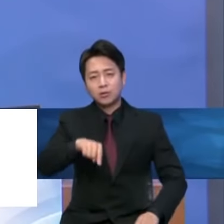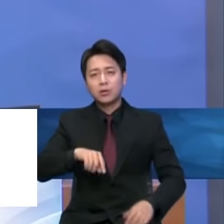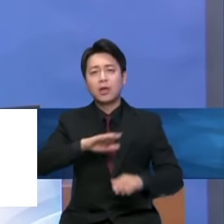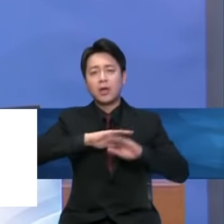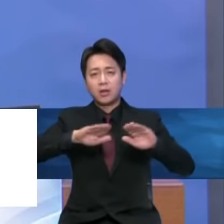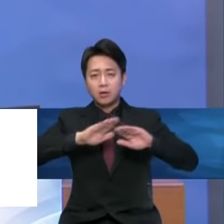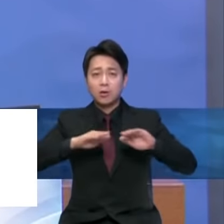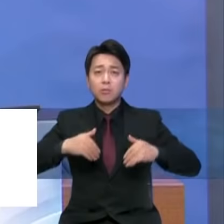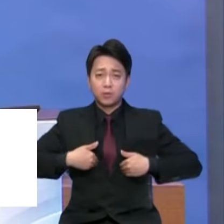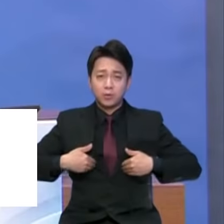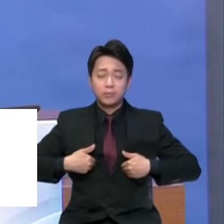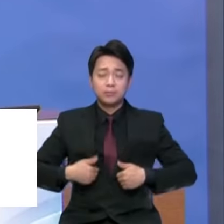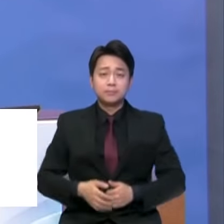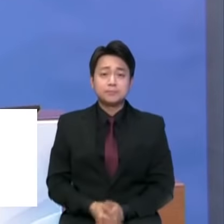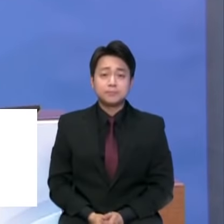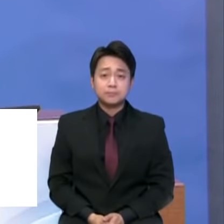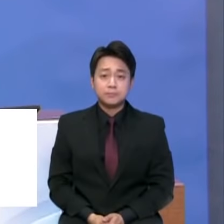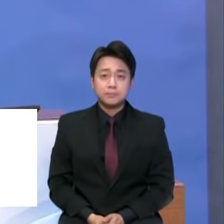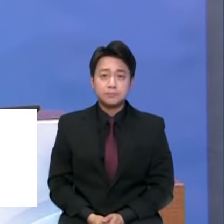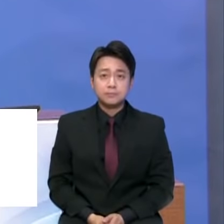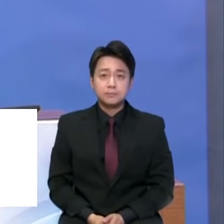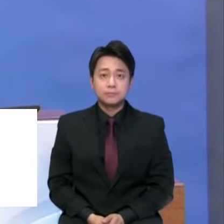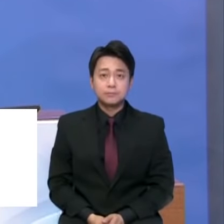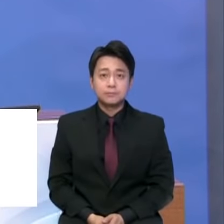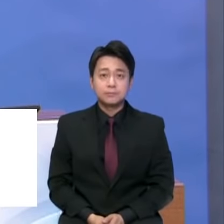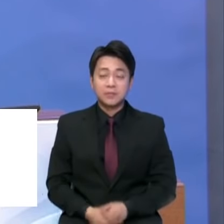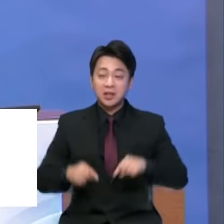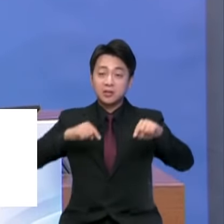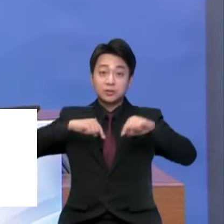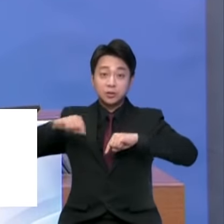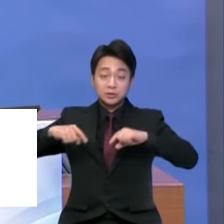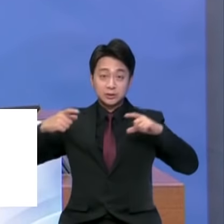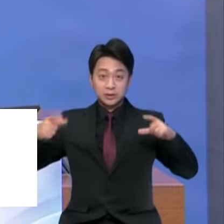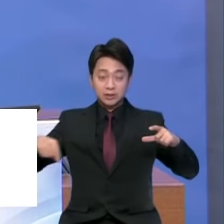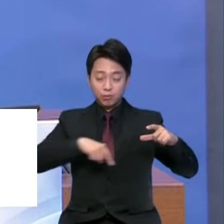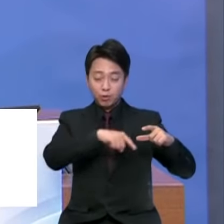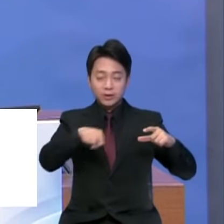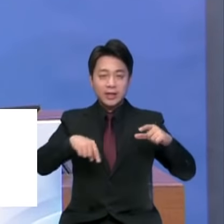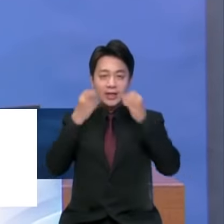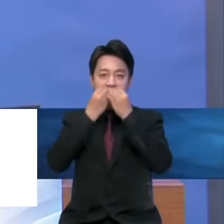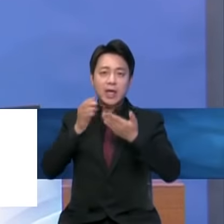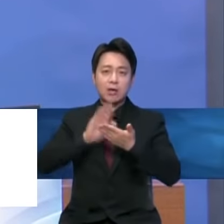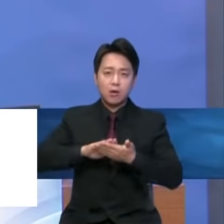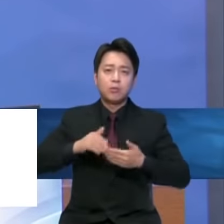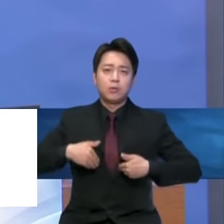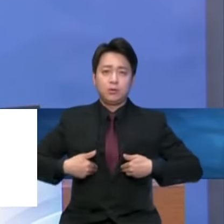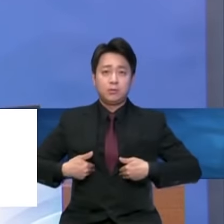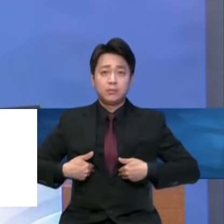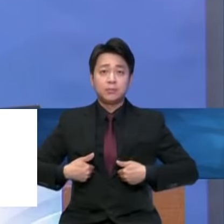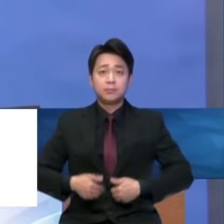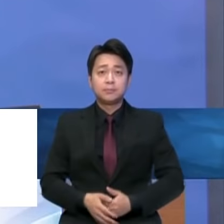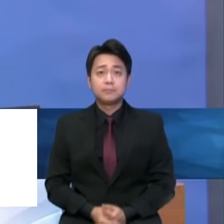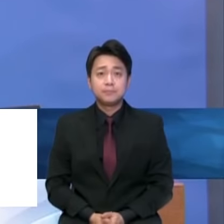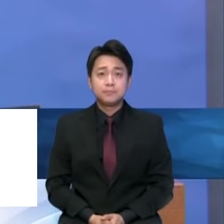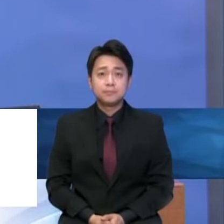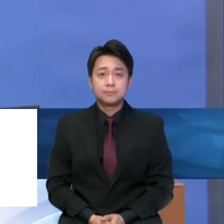정치 시스템의 대변혁이 필요합니다. 이젠 담대하게 개헌에 나설 때입니다.